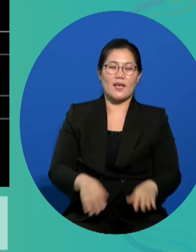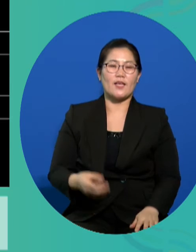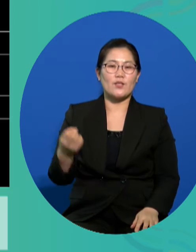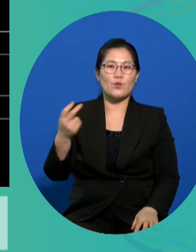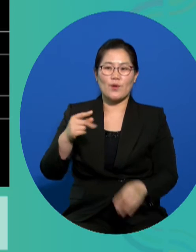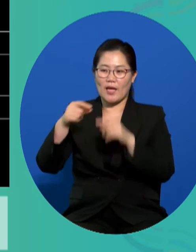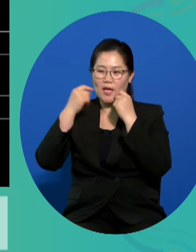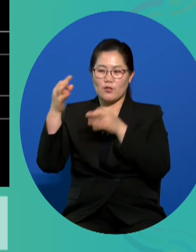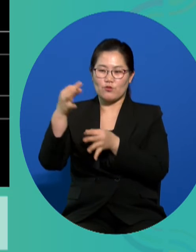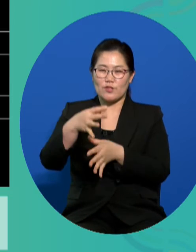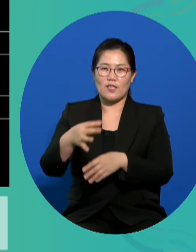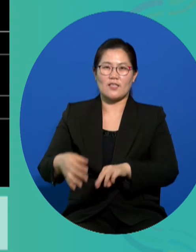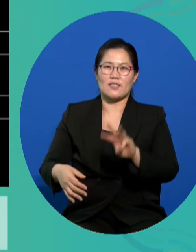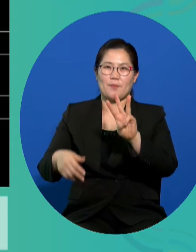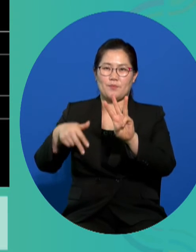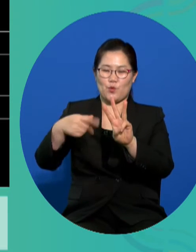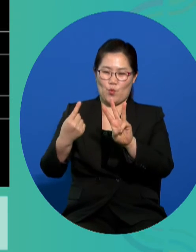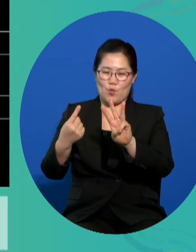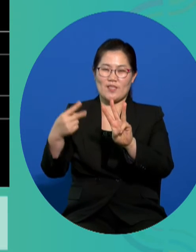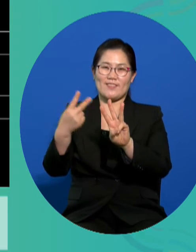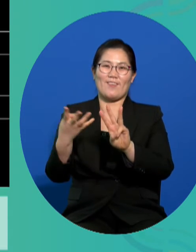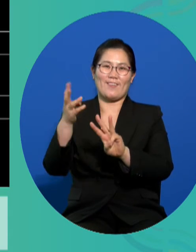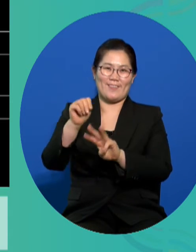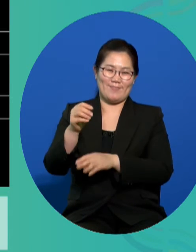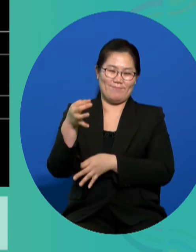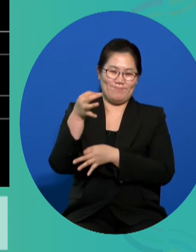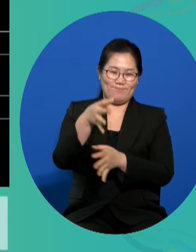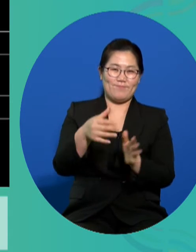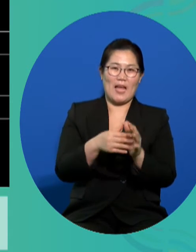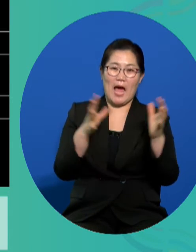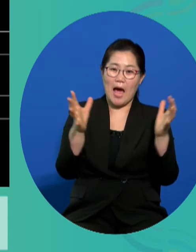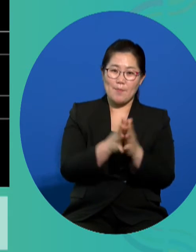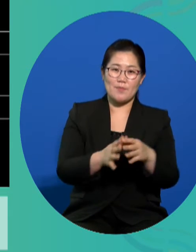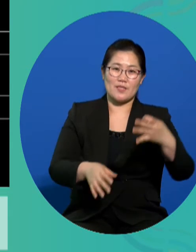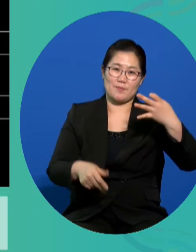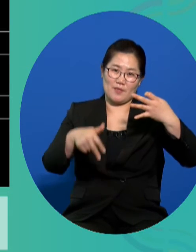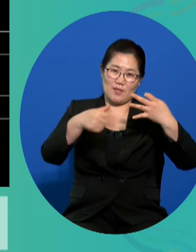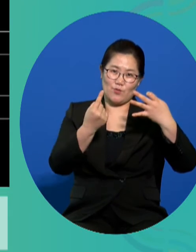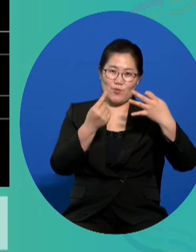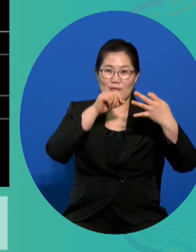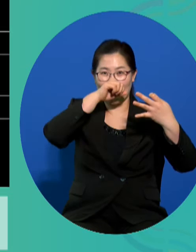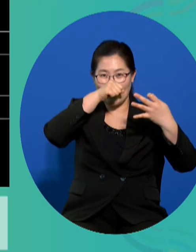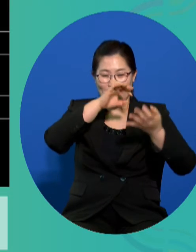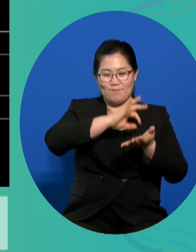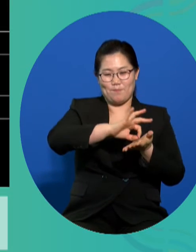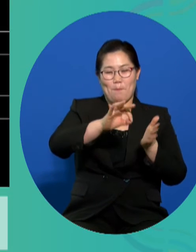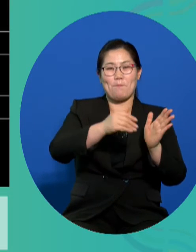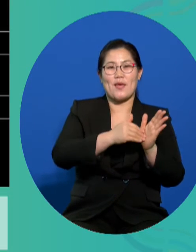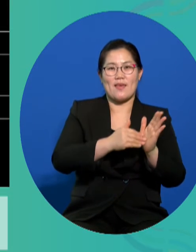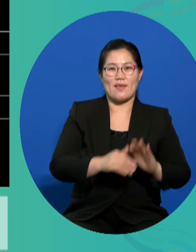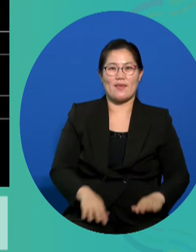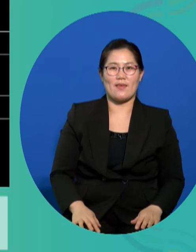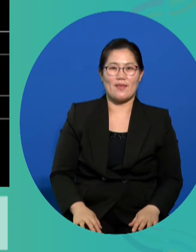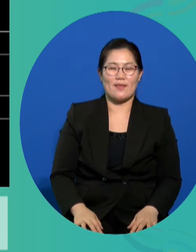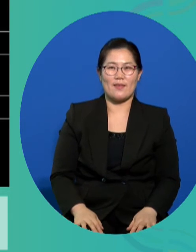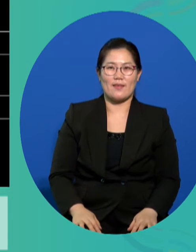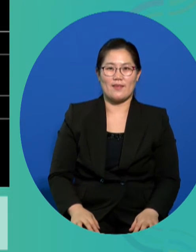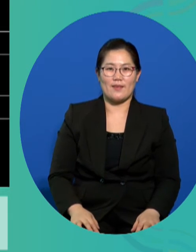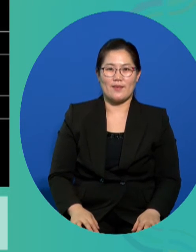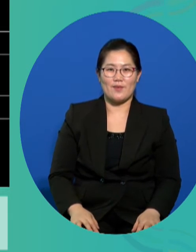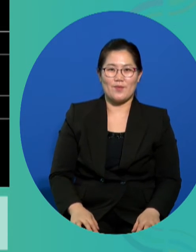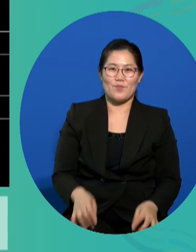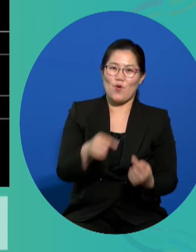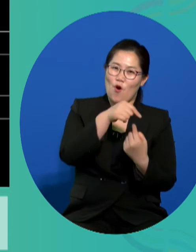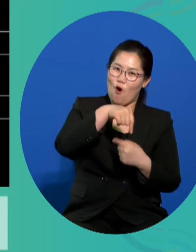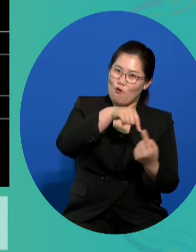해서 거의 뭐 14조 원 정도 가량의 예산이 소요가 됐습니다. 그래도 보시면 뭐